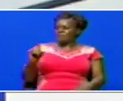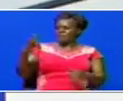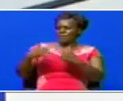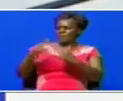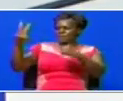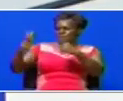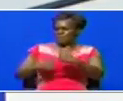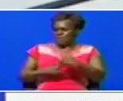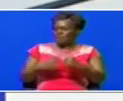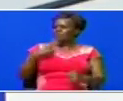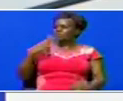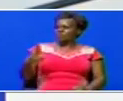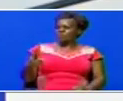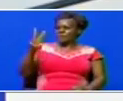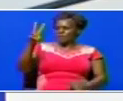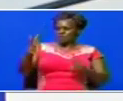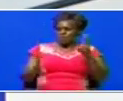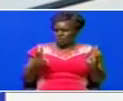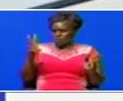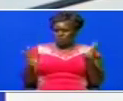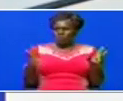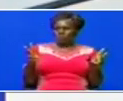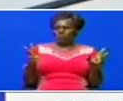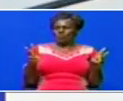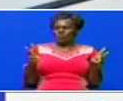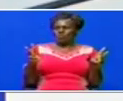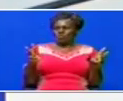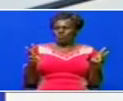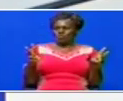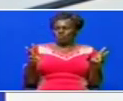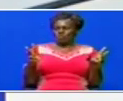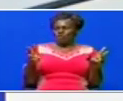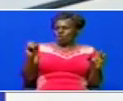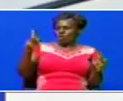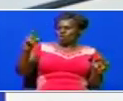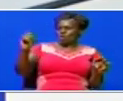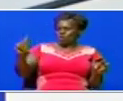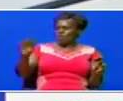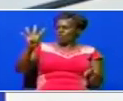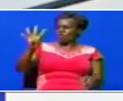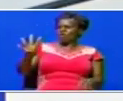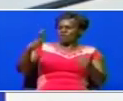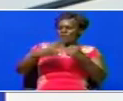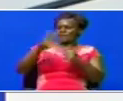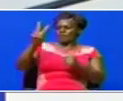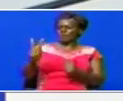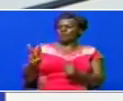587, 222. John Ekuru Okot, 492,